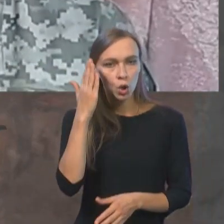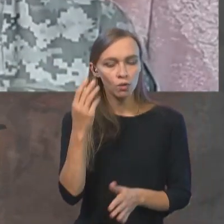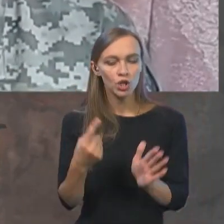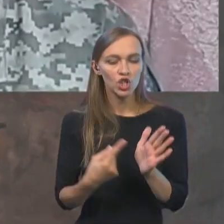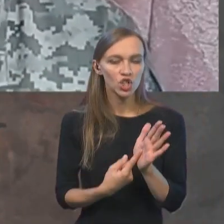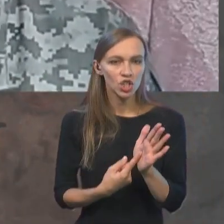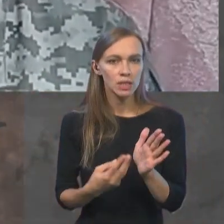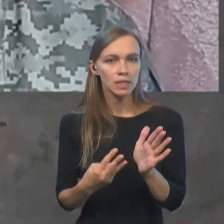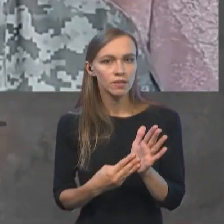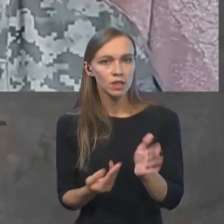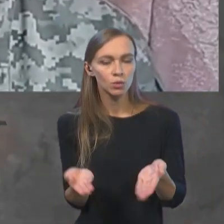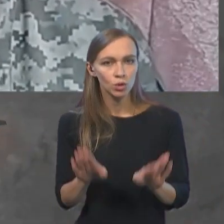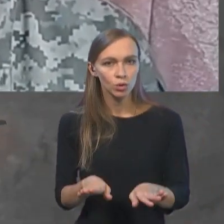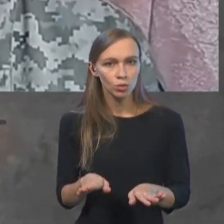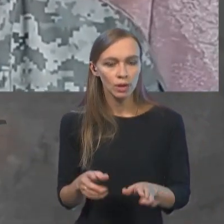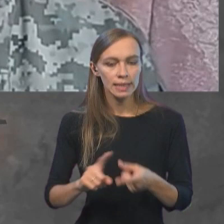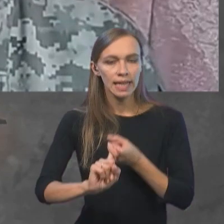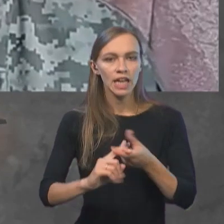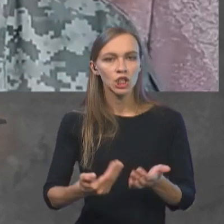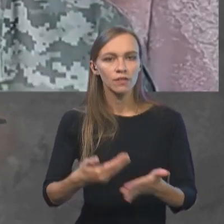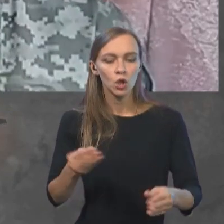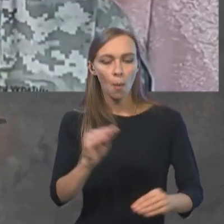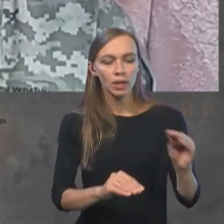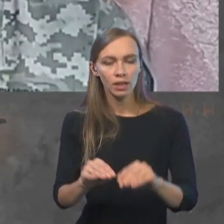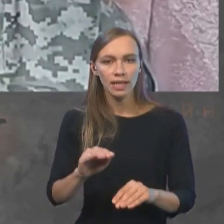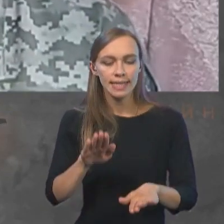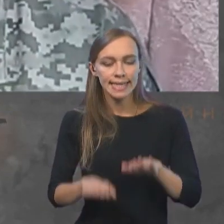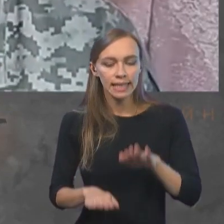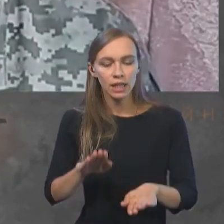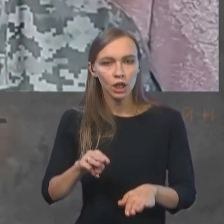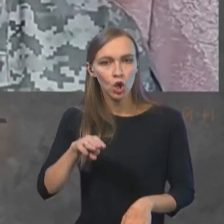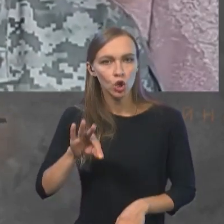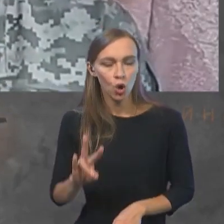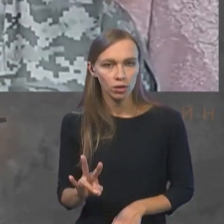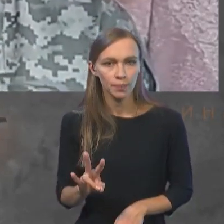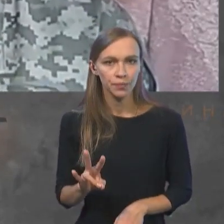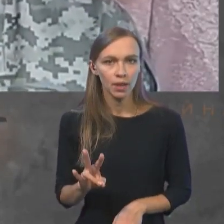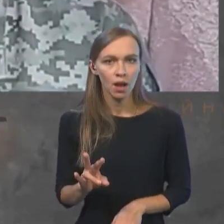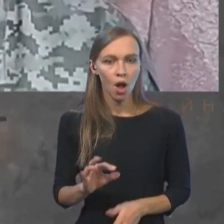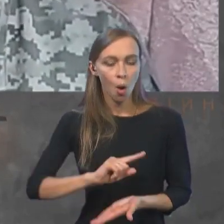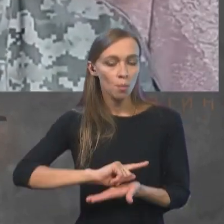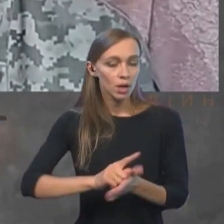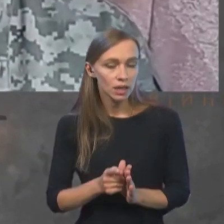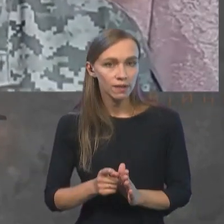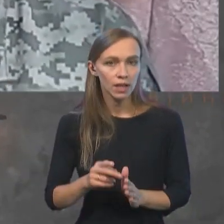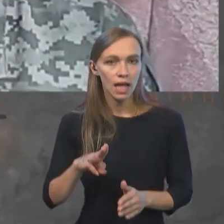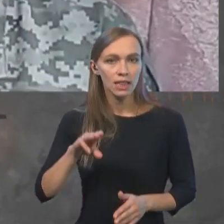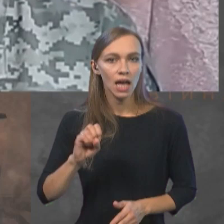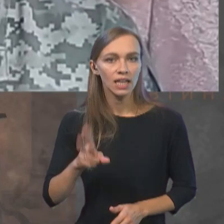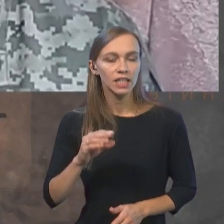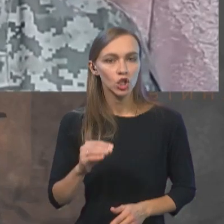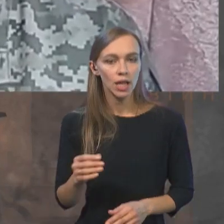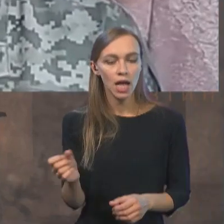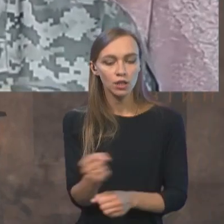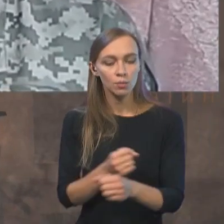і кілотонажу. Оце, скоріше, стратегічна зброя. Оперативно-тактична зброя, скажімо, ракета «Іскандер», чи